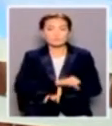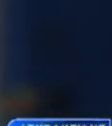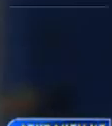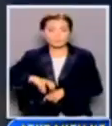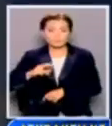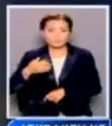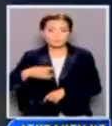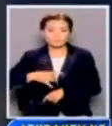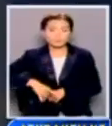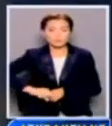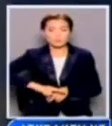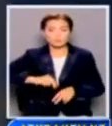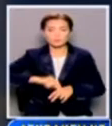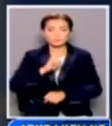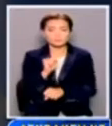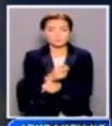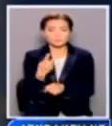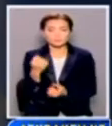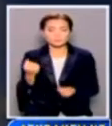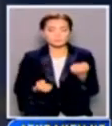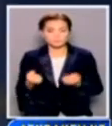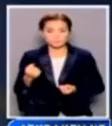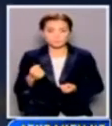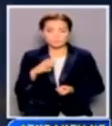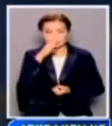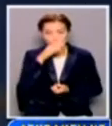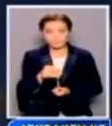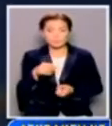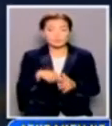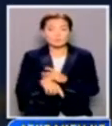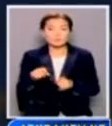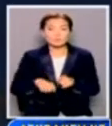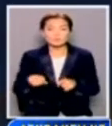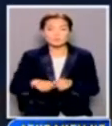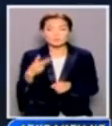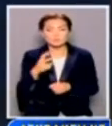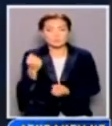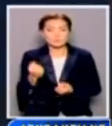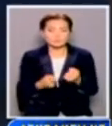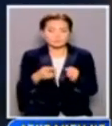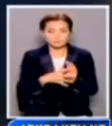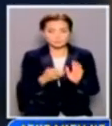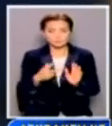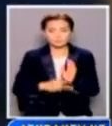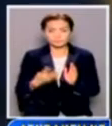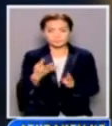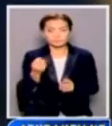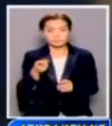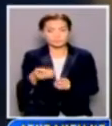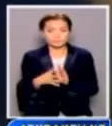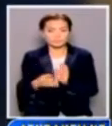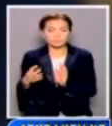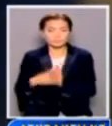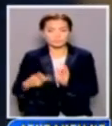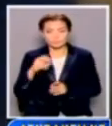аккадского района полицейские остановили две автомашины газель в ходе проверки у двух водителей 1984 и